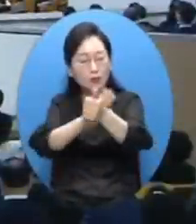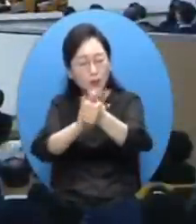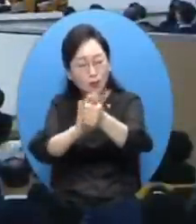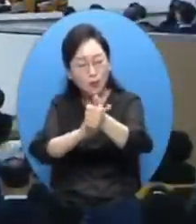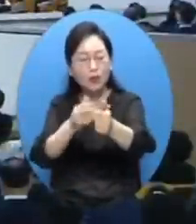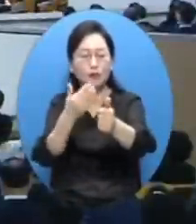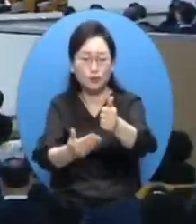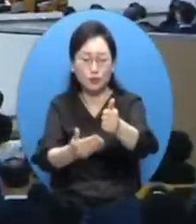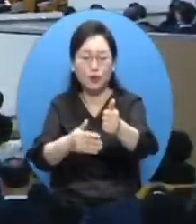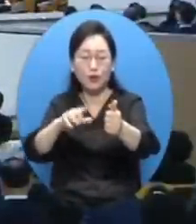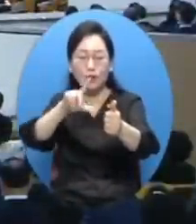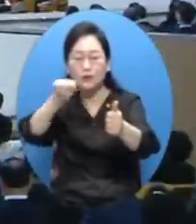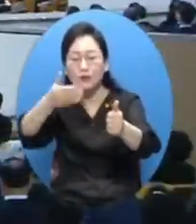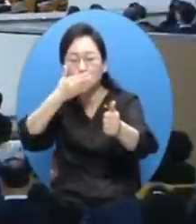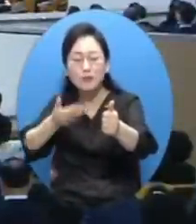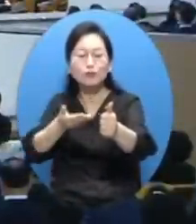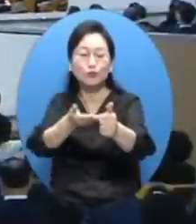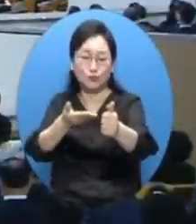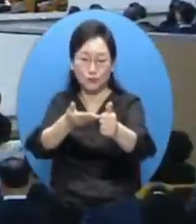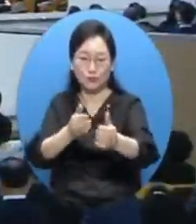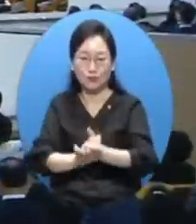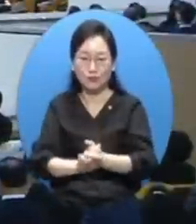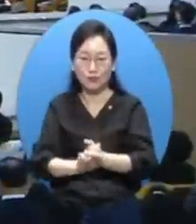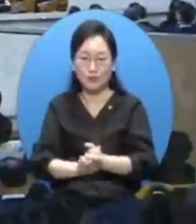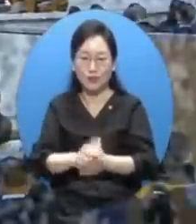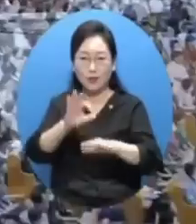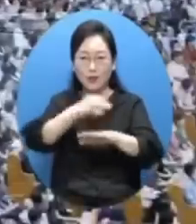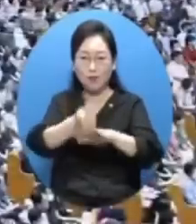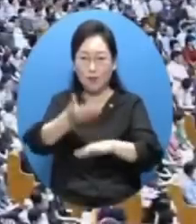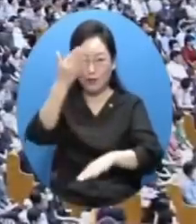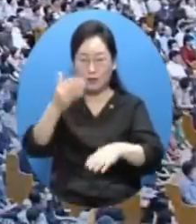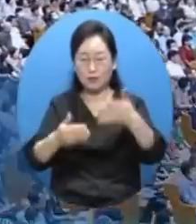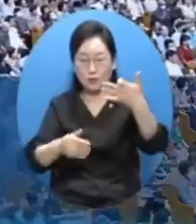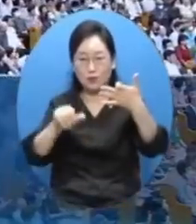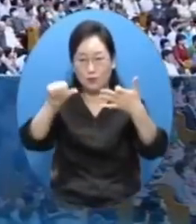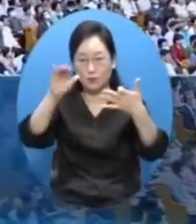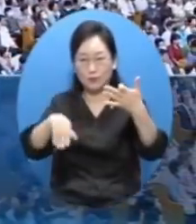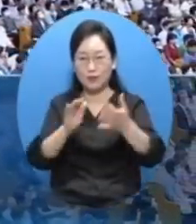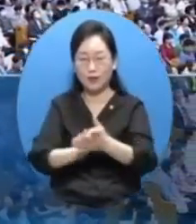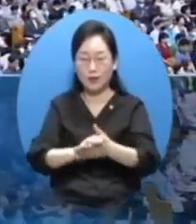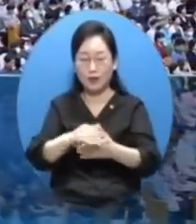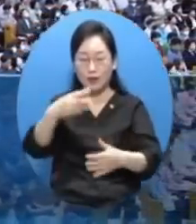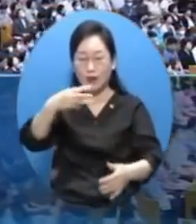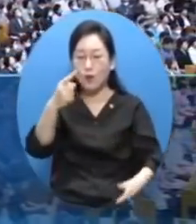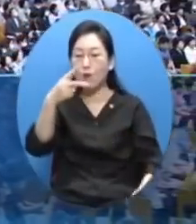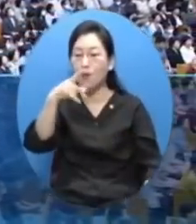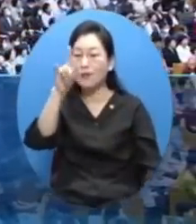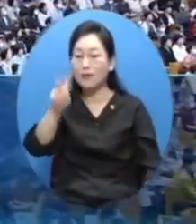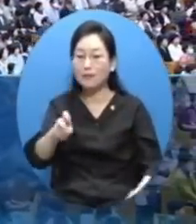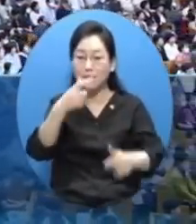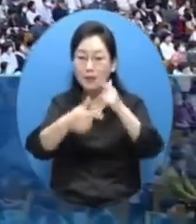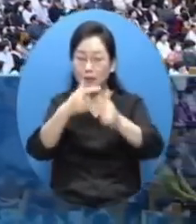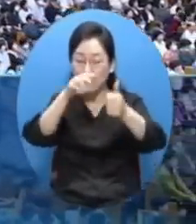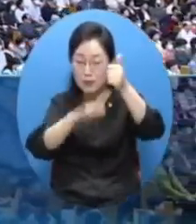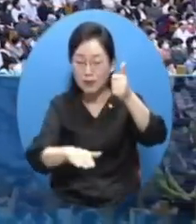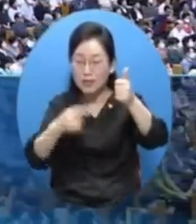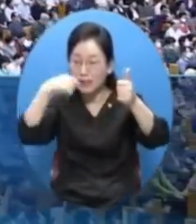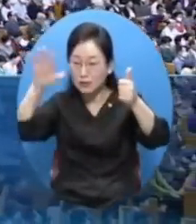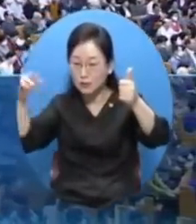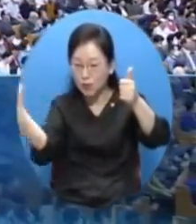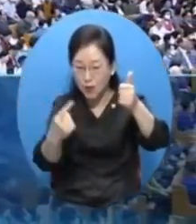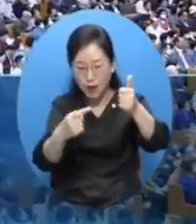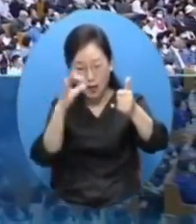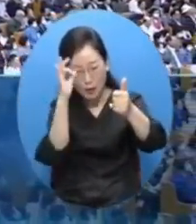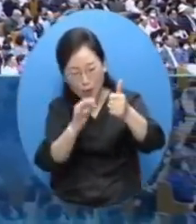위로하고 음식을 준비하여 먹게 합니다. 열왕기상 19장 5절 6절입니다. 로뎀나무 아래에 누워 자더니 천사가 그를 어루만지며 그에게